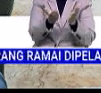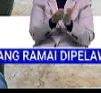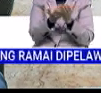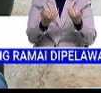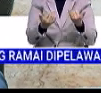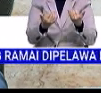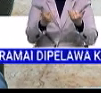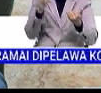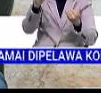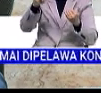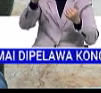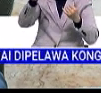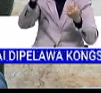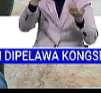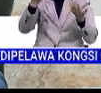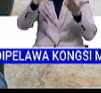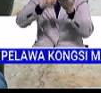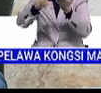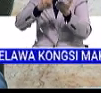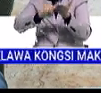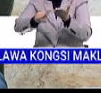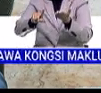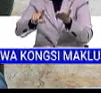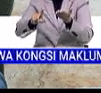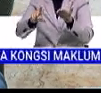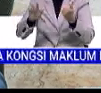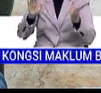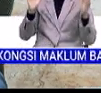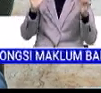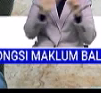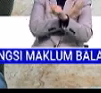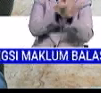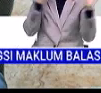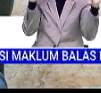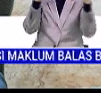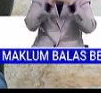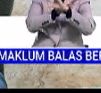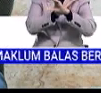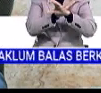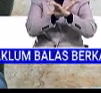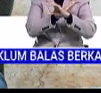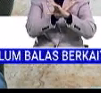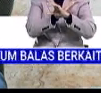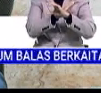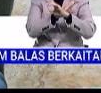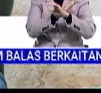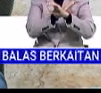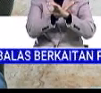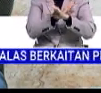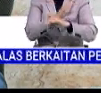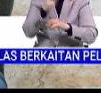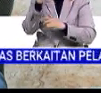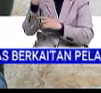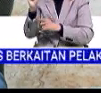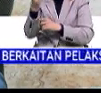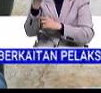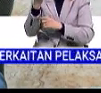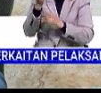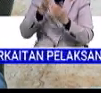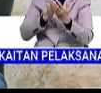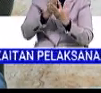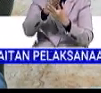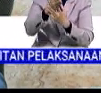terpaksa meniti merupakan dunia yang penuh dengan cabaran dan kita hanya dapat melaluinya kalau